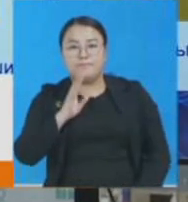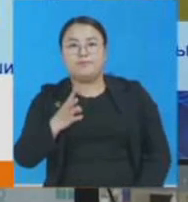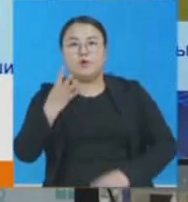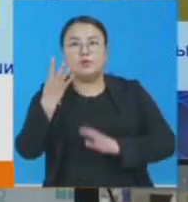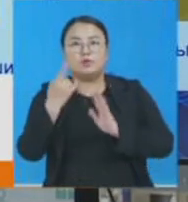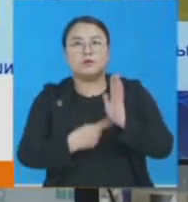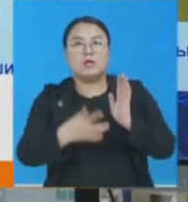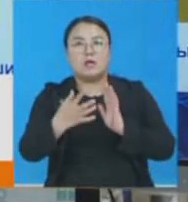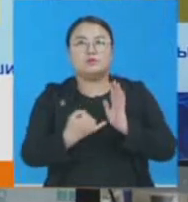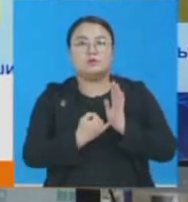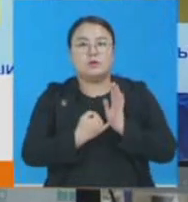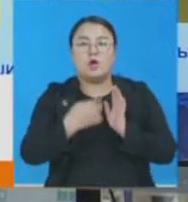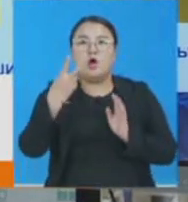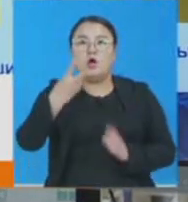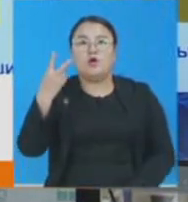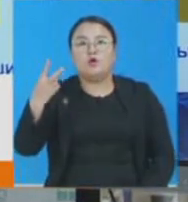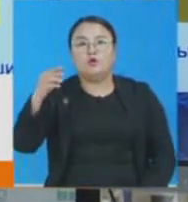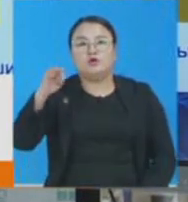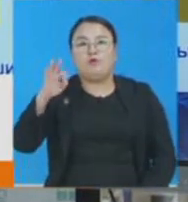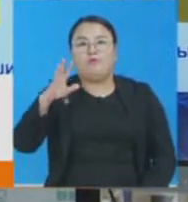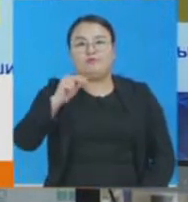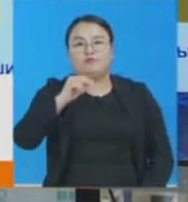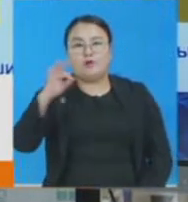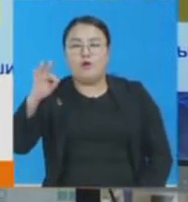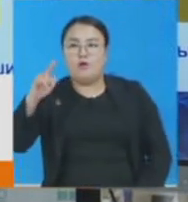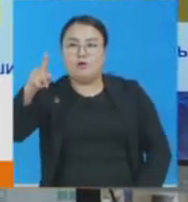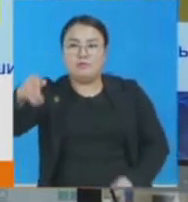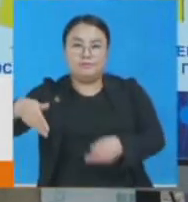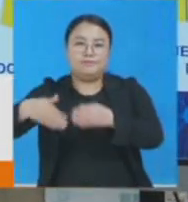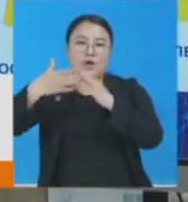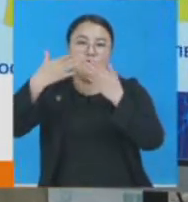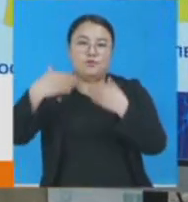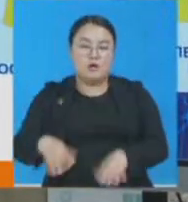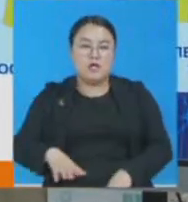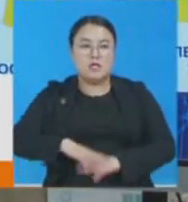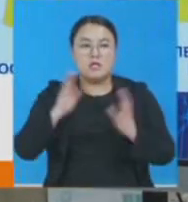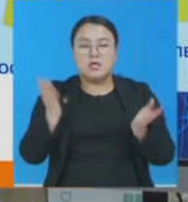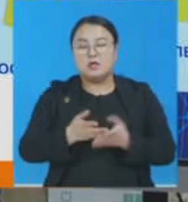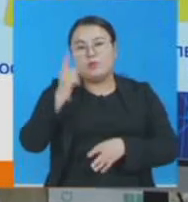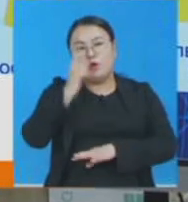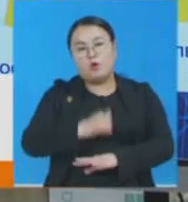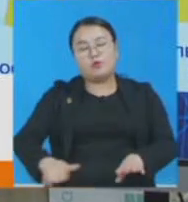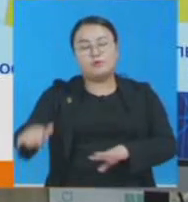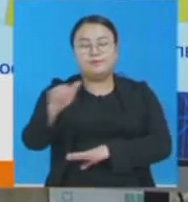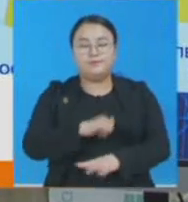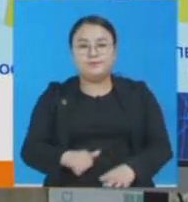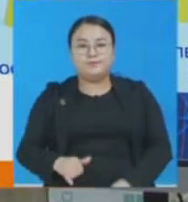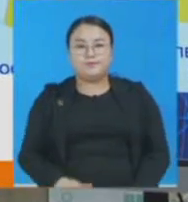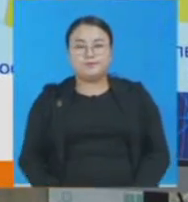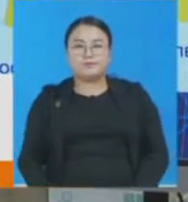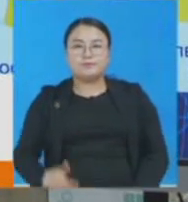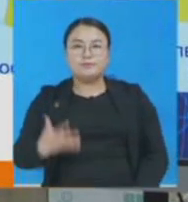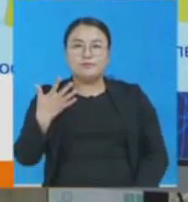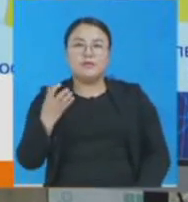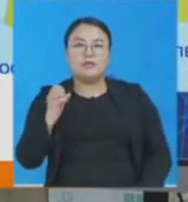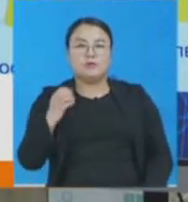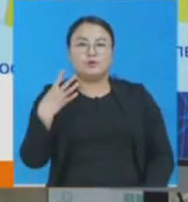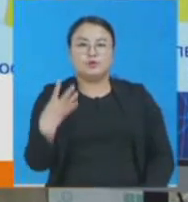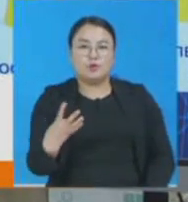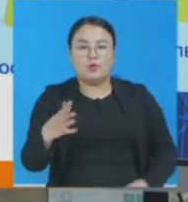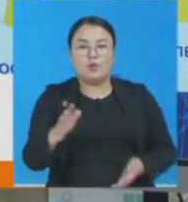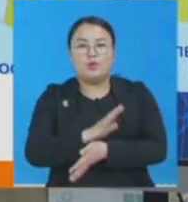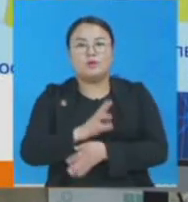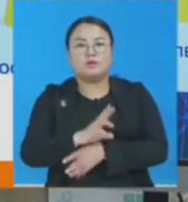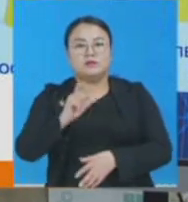16-нд 22 дугаар төвчөнд 1 цэг байгуулсан хурдан цэг. За нийт Монгол улсад 504 хурдан цэгийг